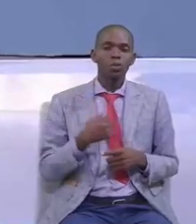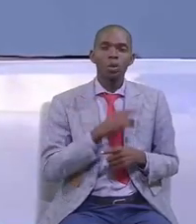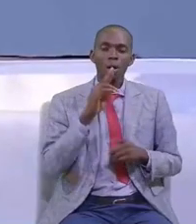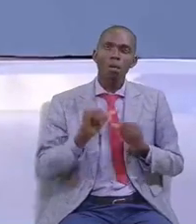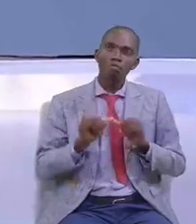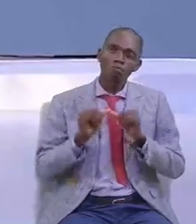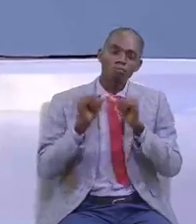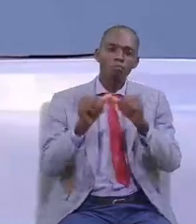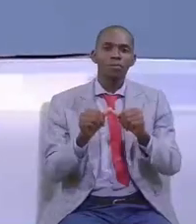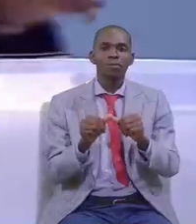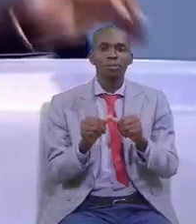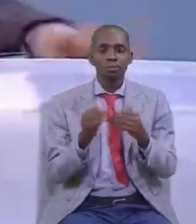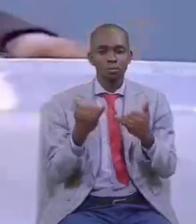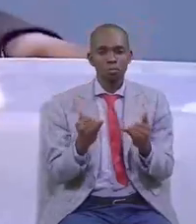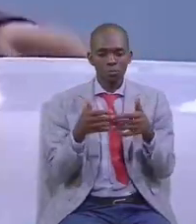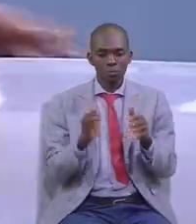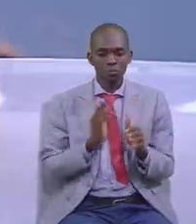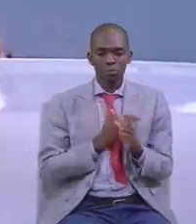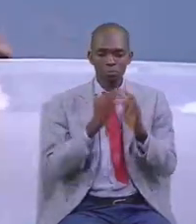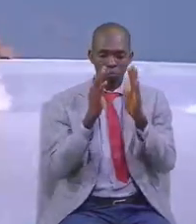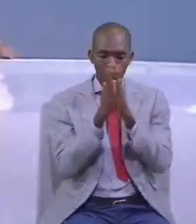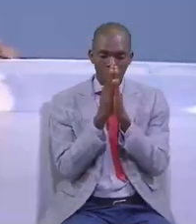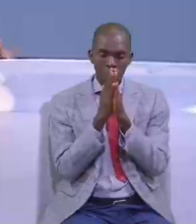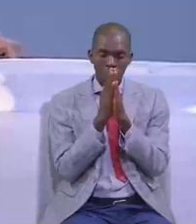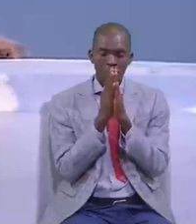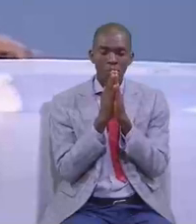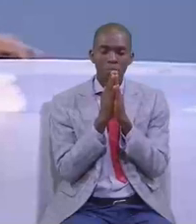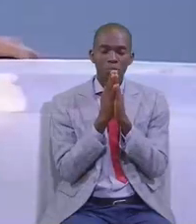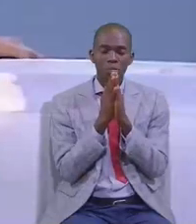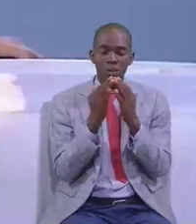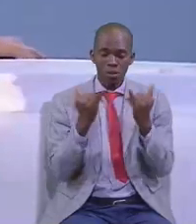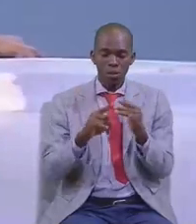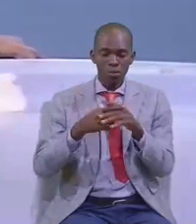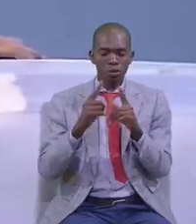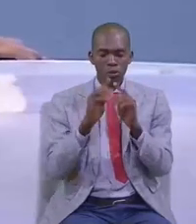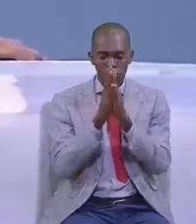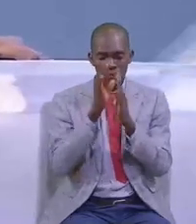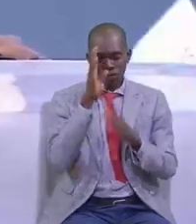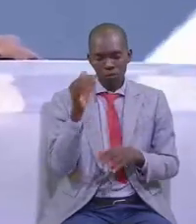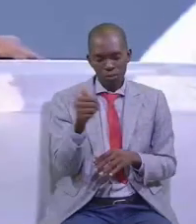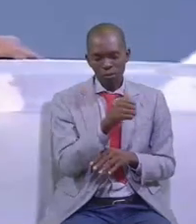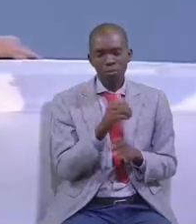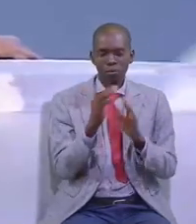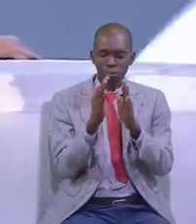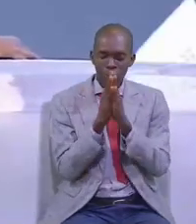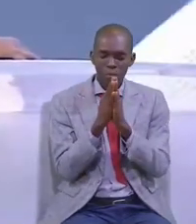Fermons les yeux pour la prière. Prie. Prie.